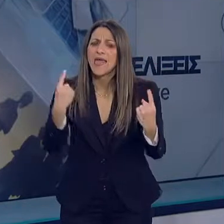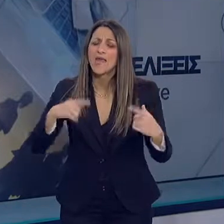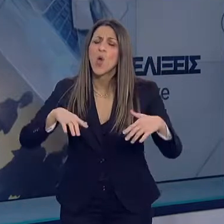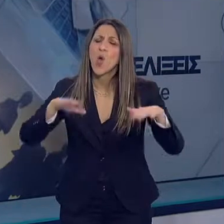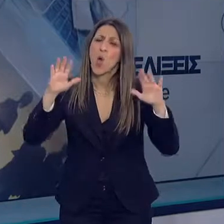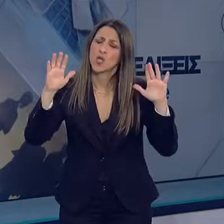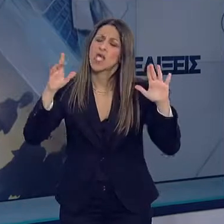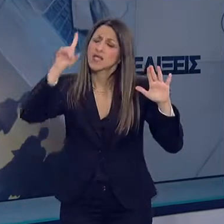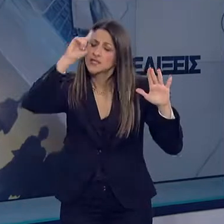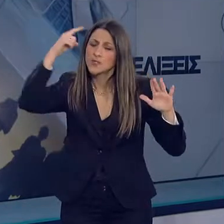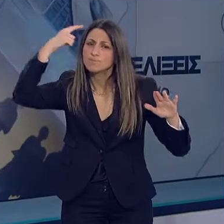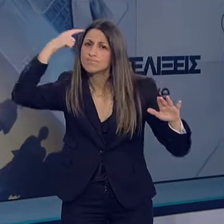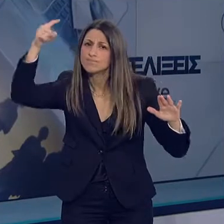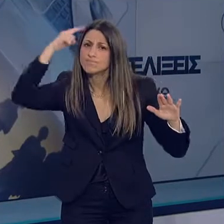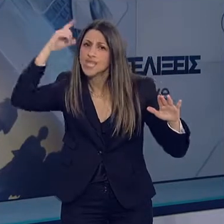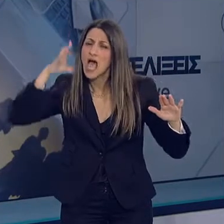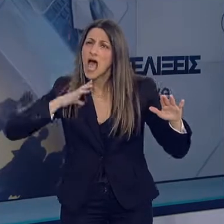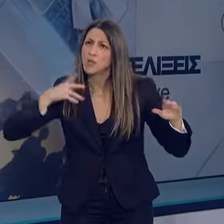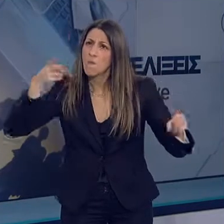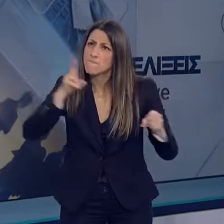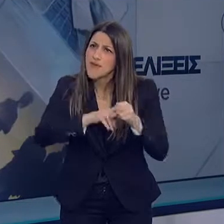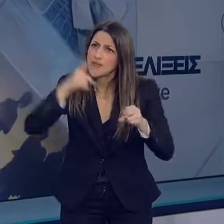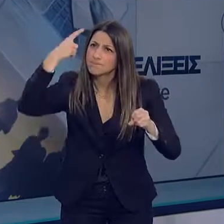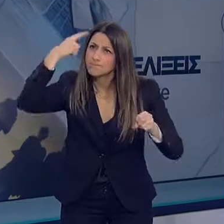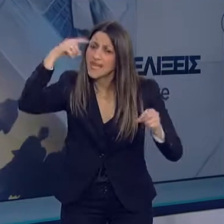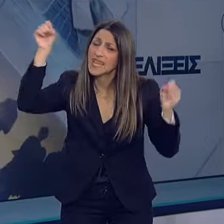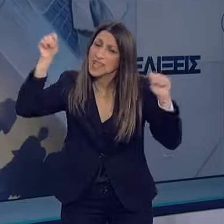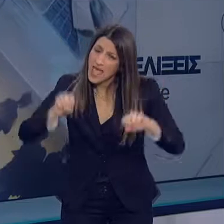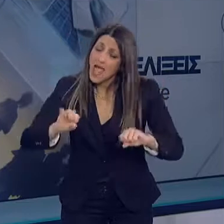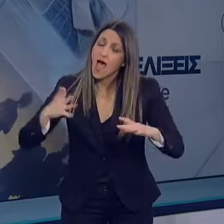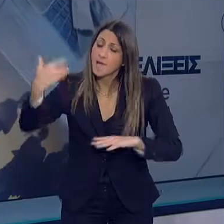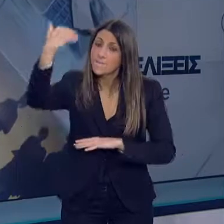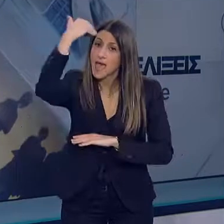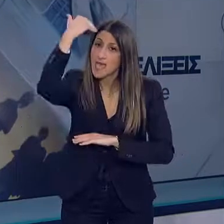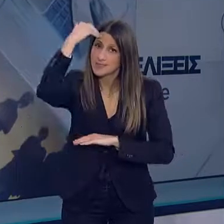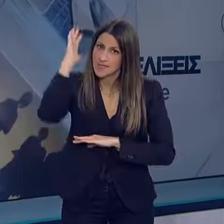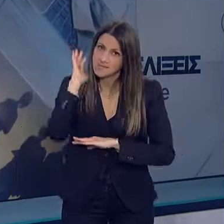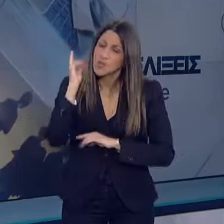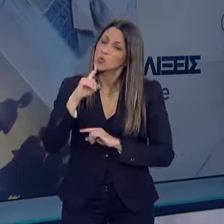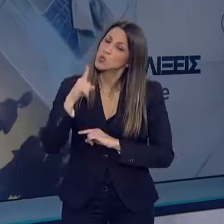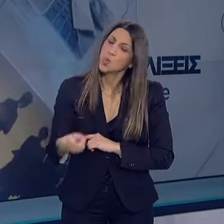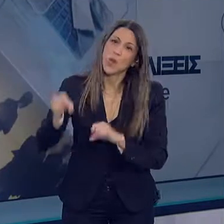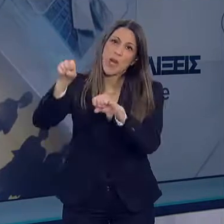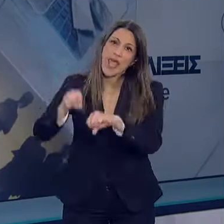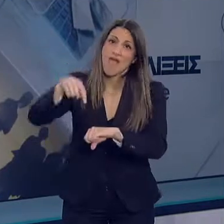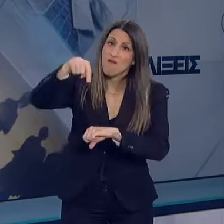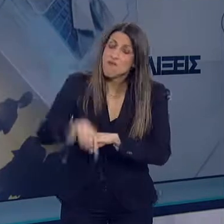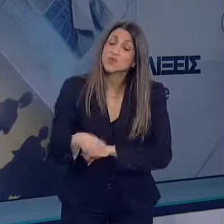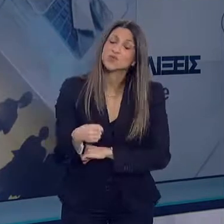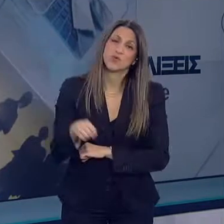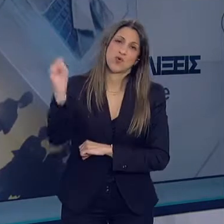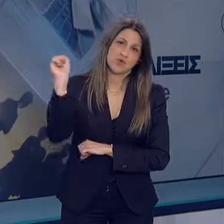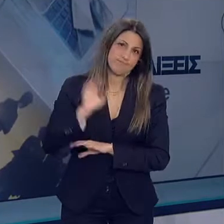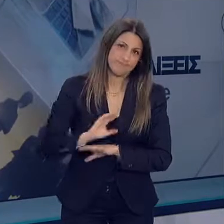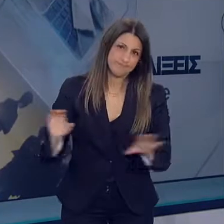που έφυγαν, αφού τα κημητήρια θα είναι κλειστά. Θα τους τιμήσουμε με τις σκέψεις μας, τις προσευχές μας και την αγάπη μας. Είναι αυτό